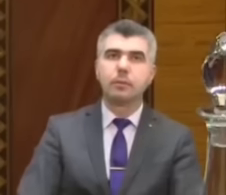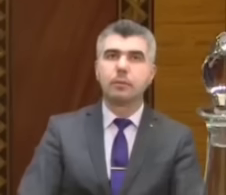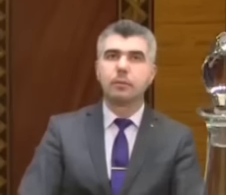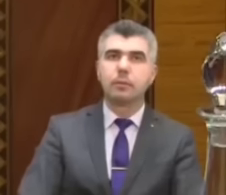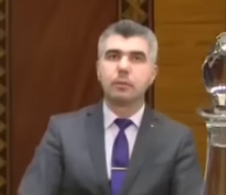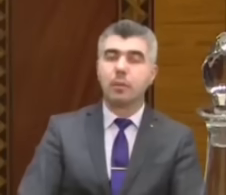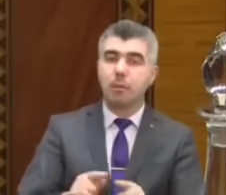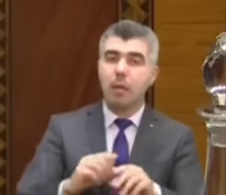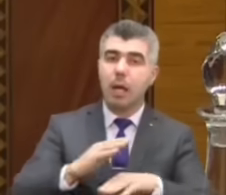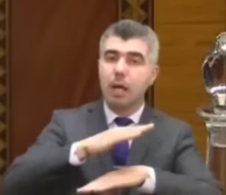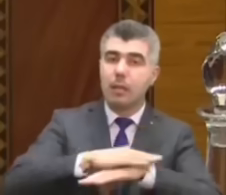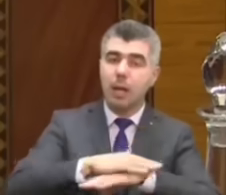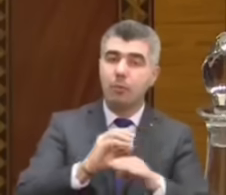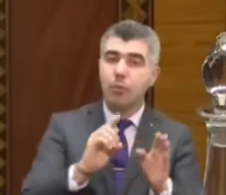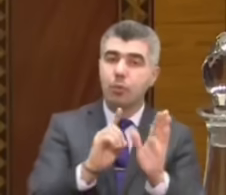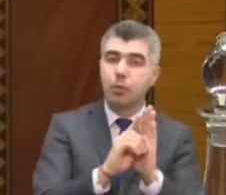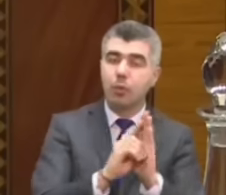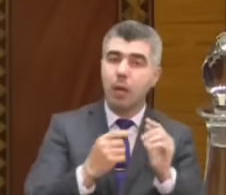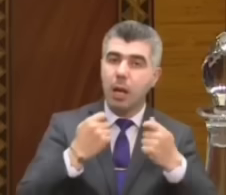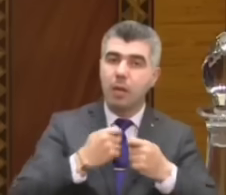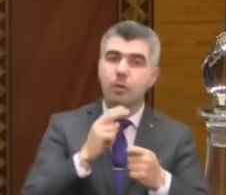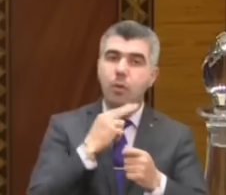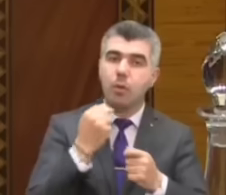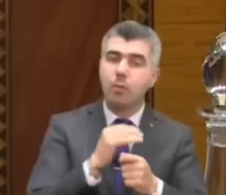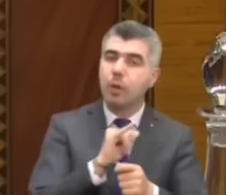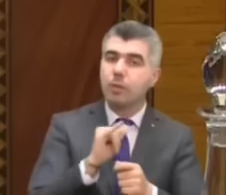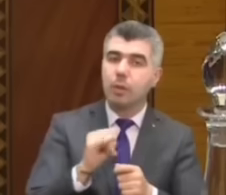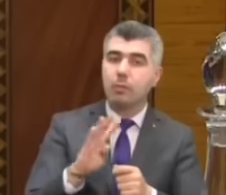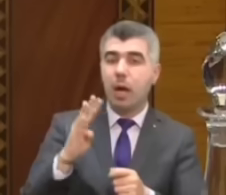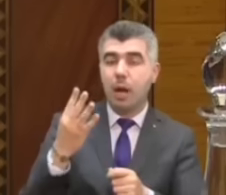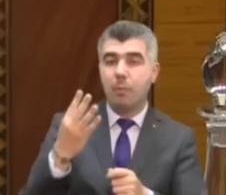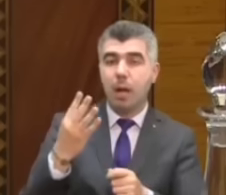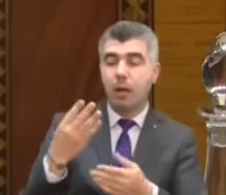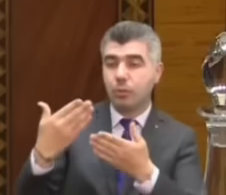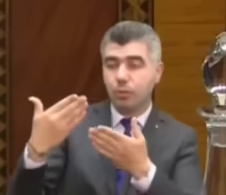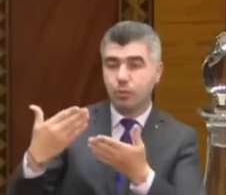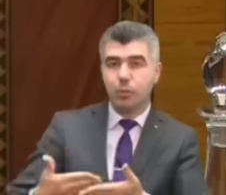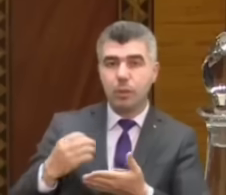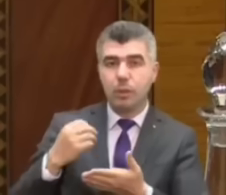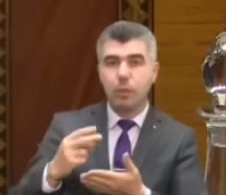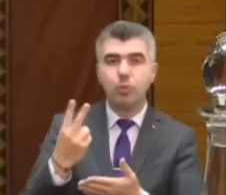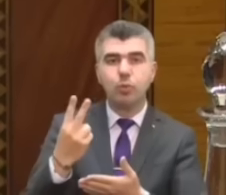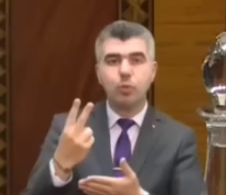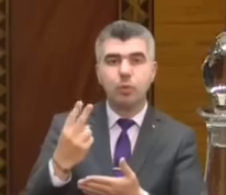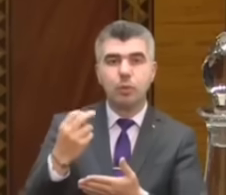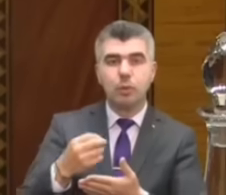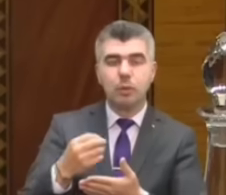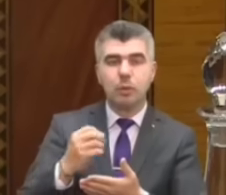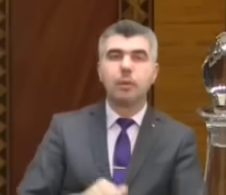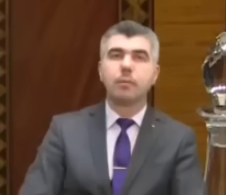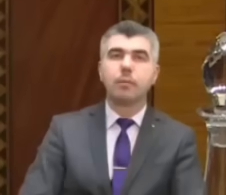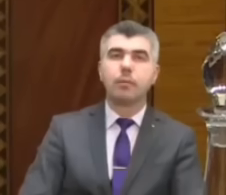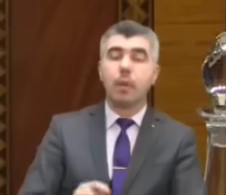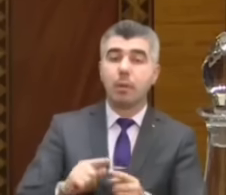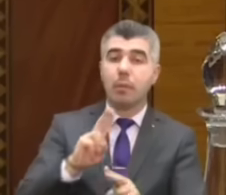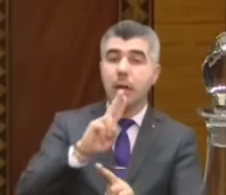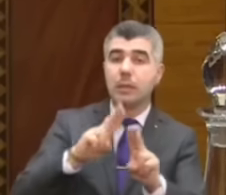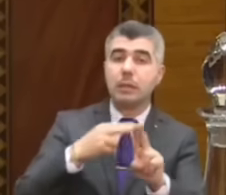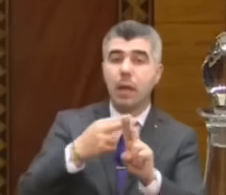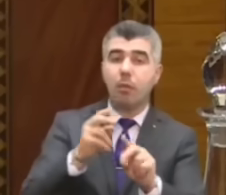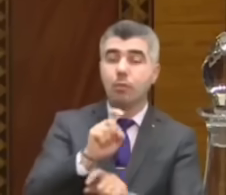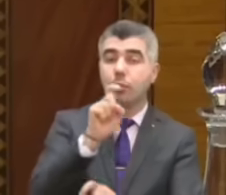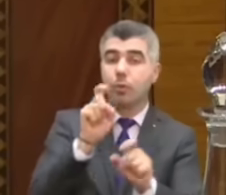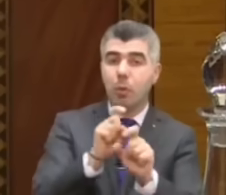كتحترموش الدستور سيد رئيس الحكومه، كان خصكم تجاوبوا 4 مرات خلال الدوره، جيتوا يلا 2 مرات. كان خصكم تجيو تجاوبون على اسئله تتعلق